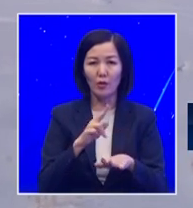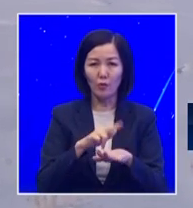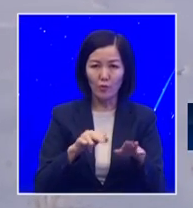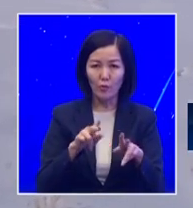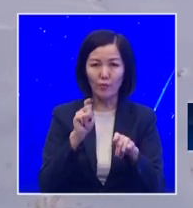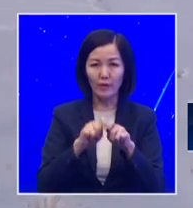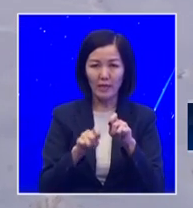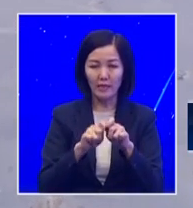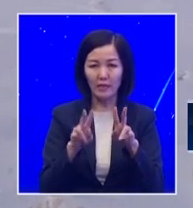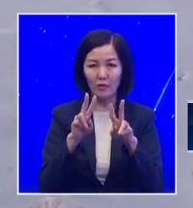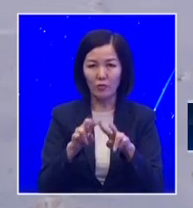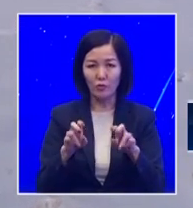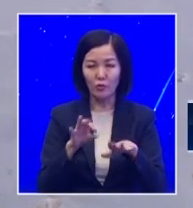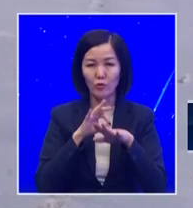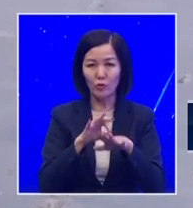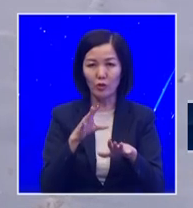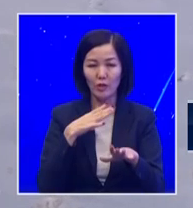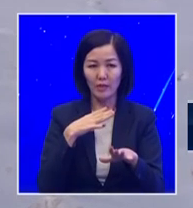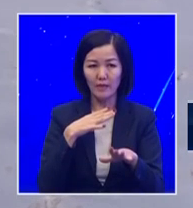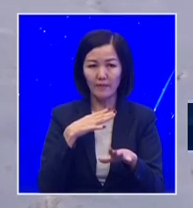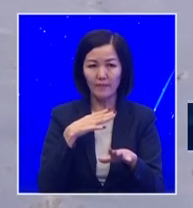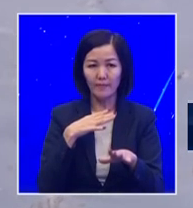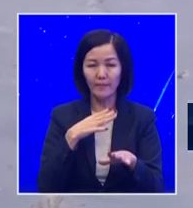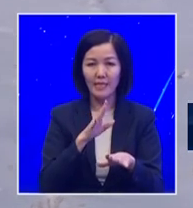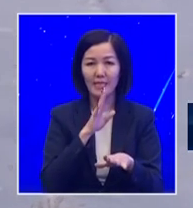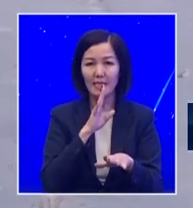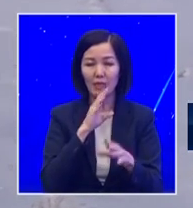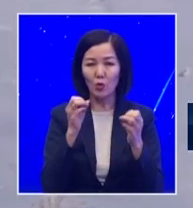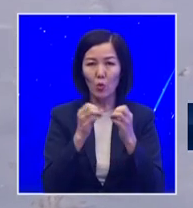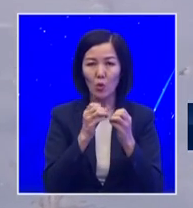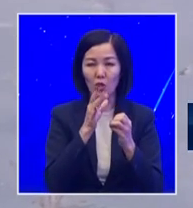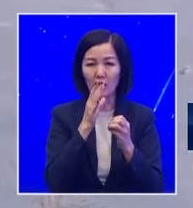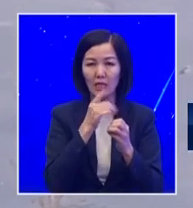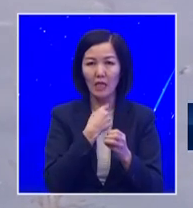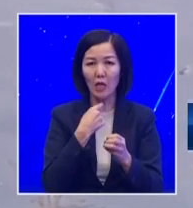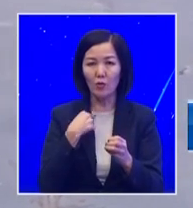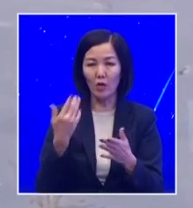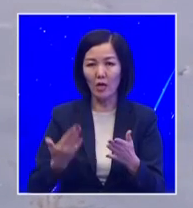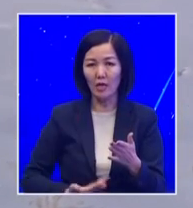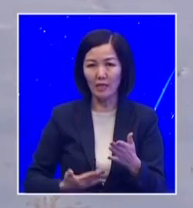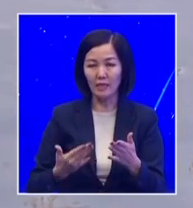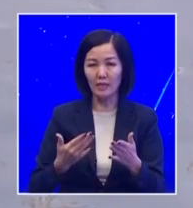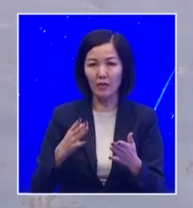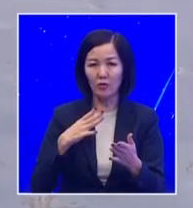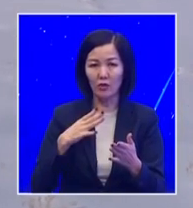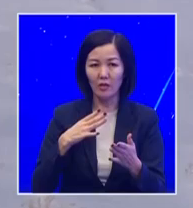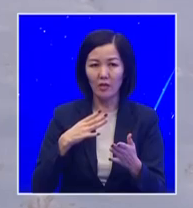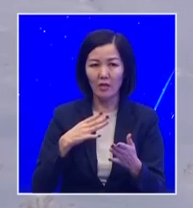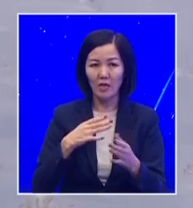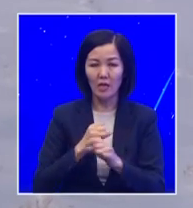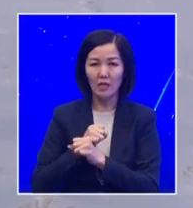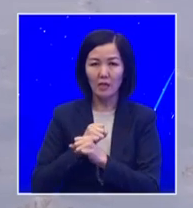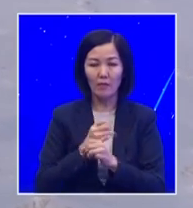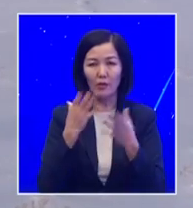амалдарын жүргізіп, арнайы сараптамалар тағайындалды. Қыз бала 10 жаста Талдықорған қаласының тұрғыны, демалыс күніне Көксу